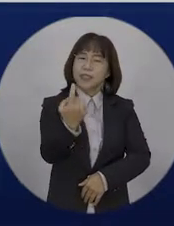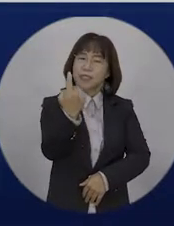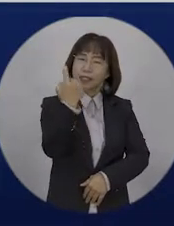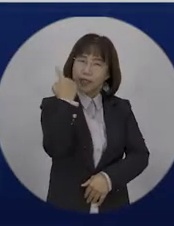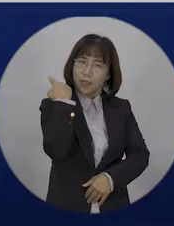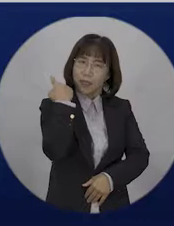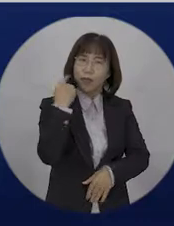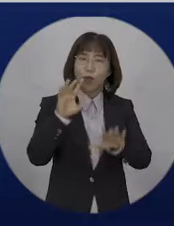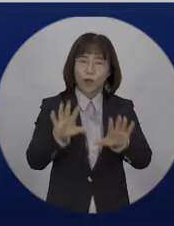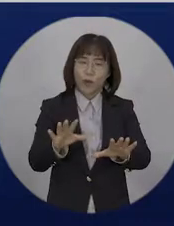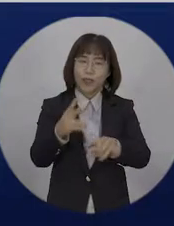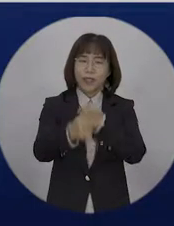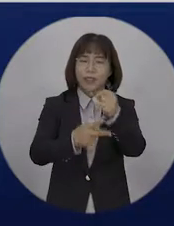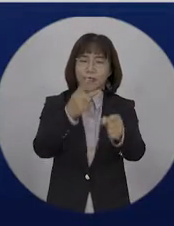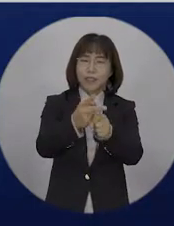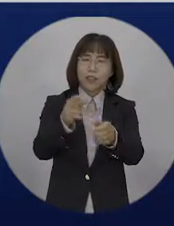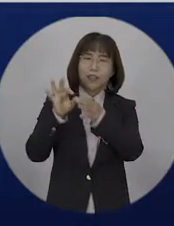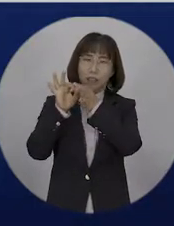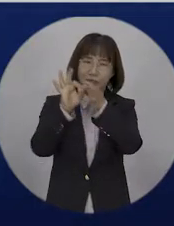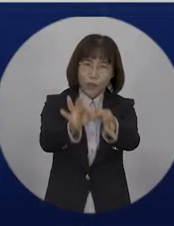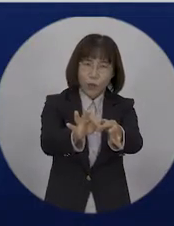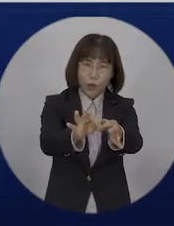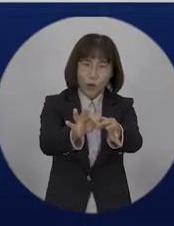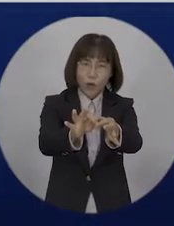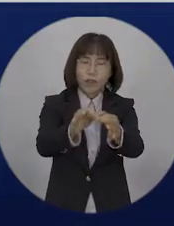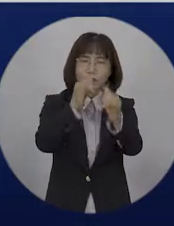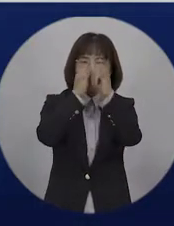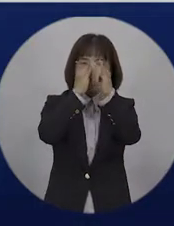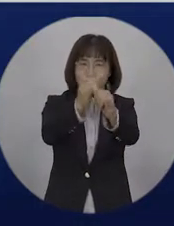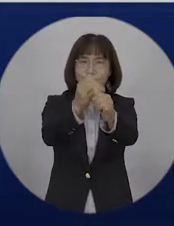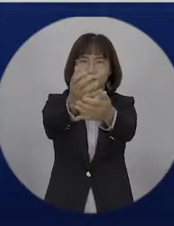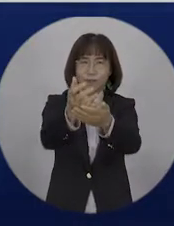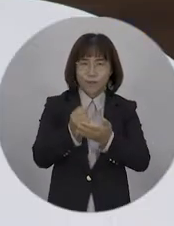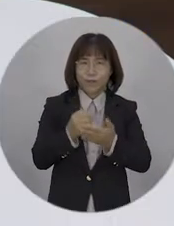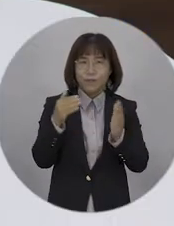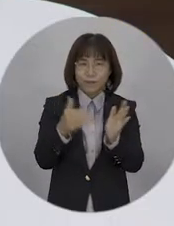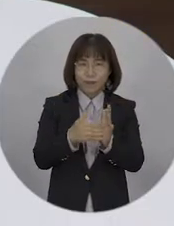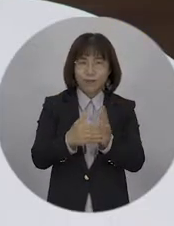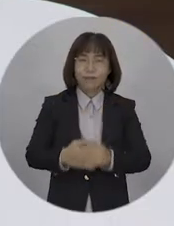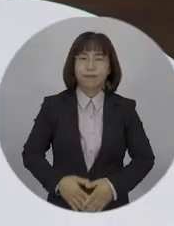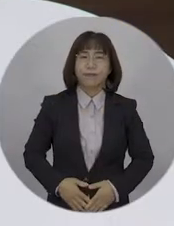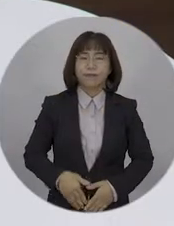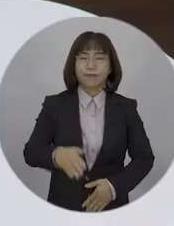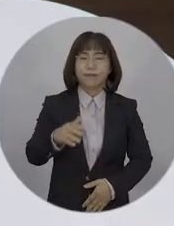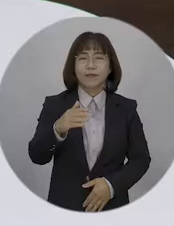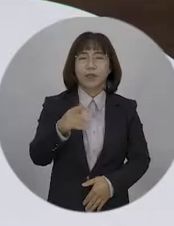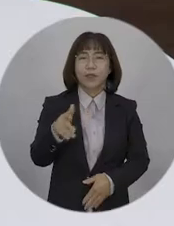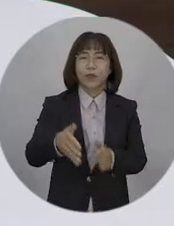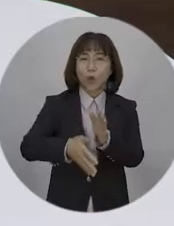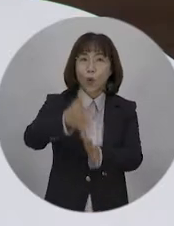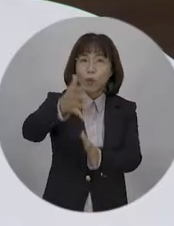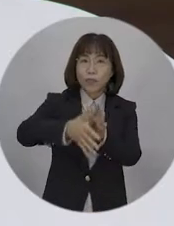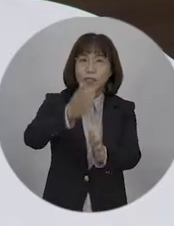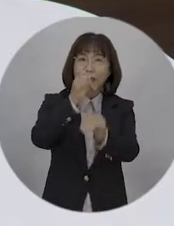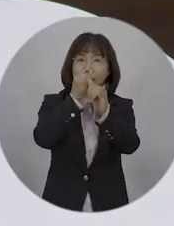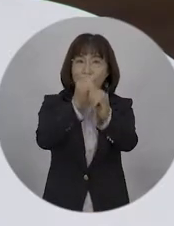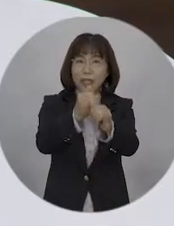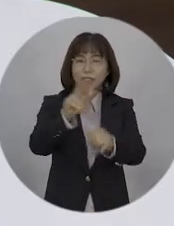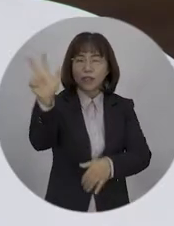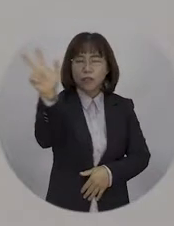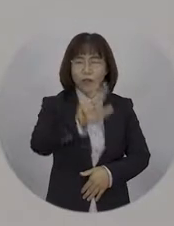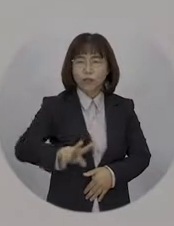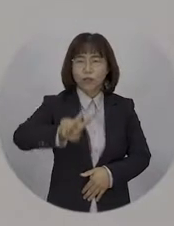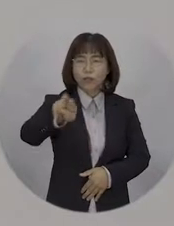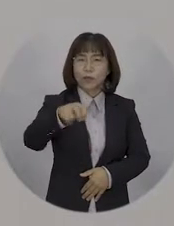이어 2년 연속으로 국토교통부 장관상을 수상했습니다. 대한민국 도시대상은 전국